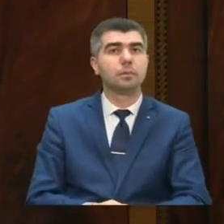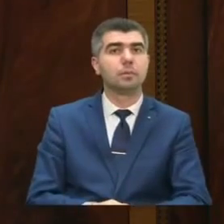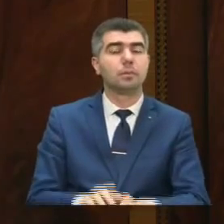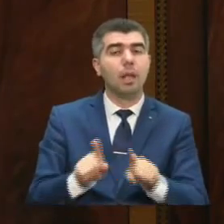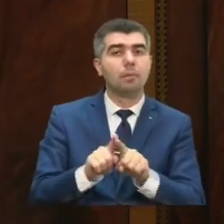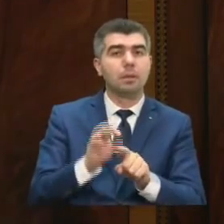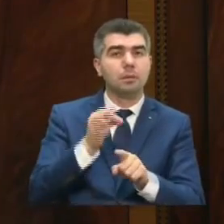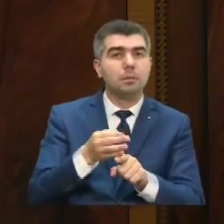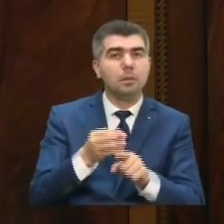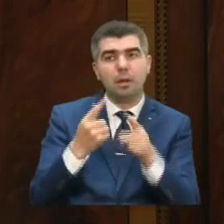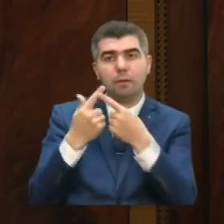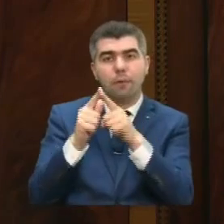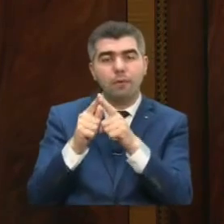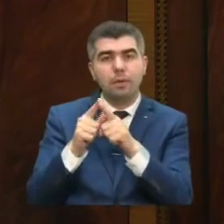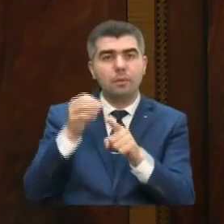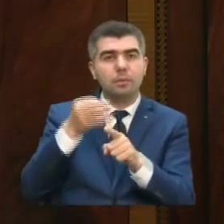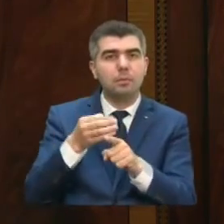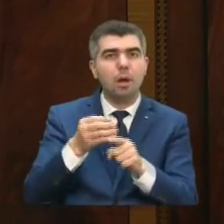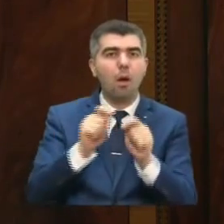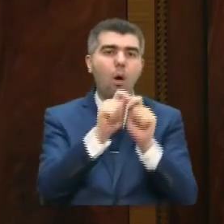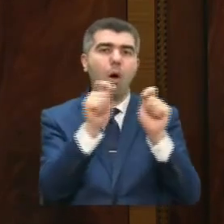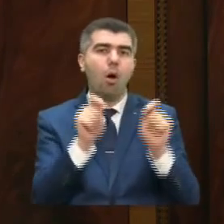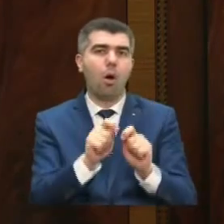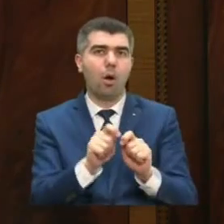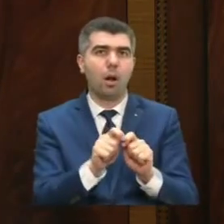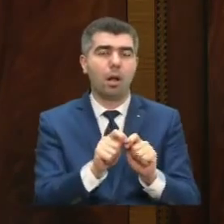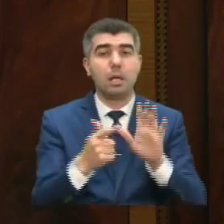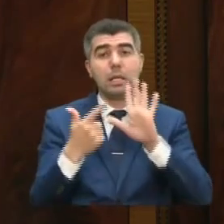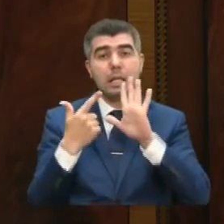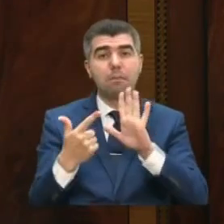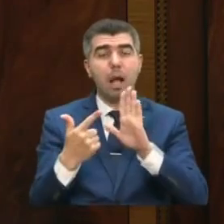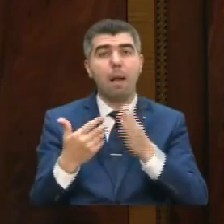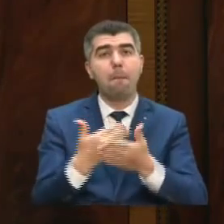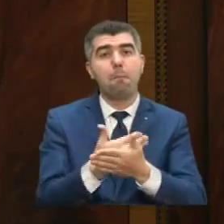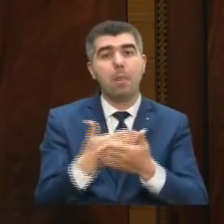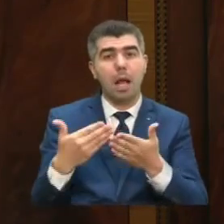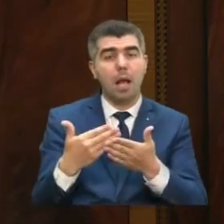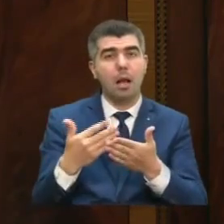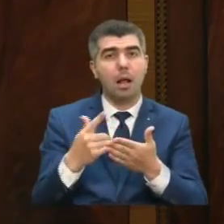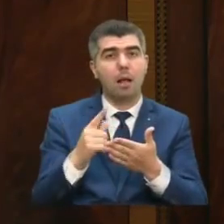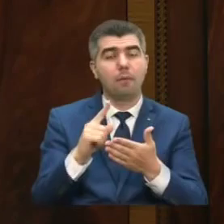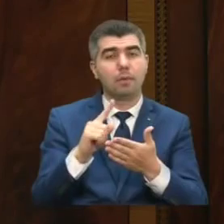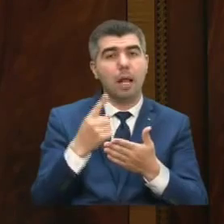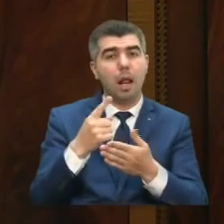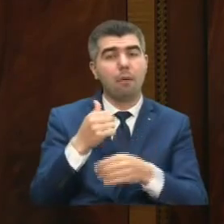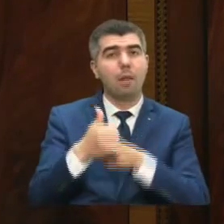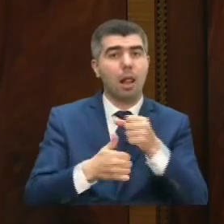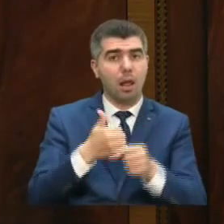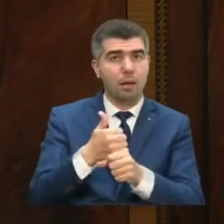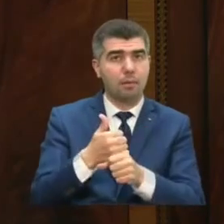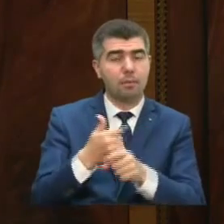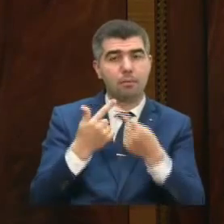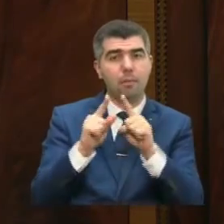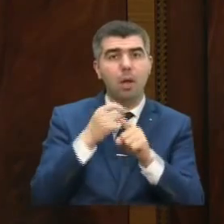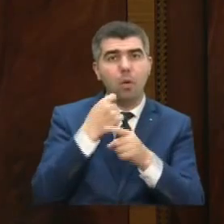انتم تسمحون بالريع بل تشرعنون الريع. كيفاش 7 المليار في السنه بلا ما نحسبوا الفيول